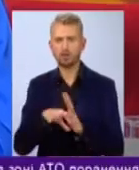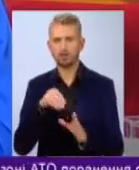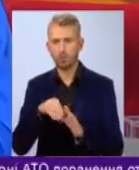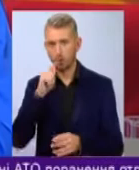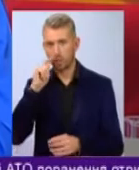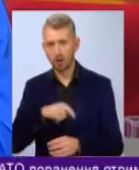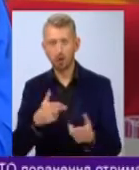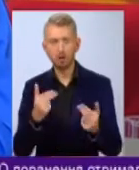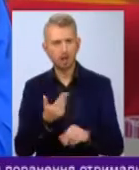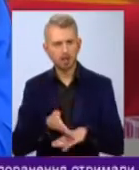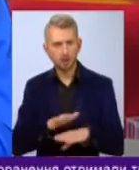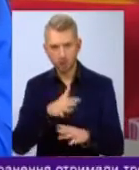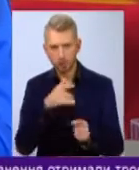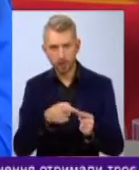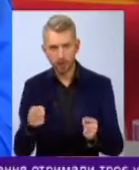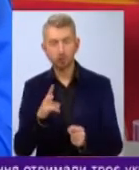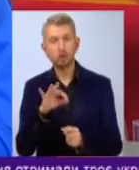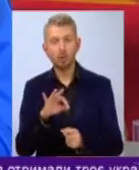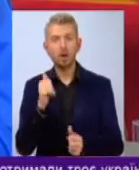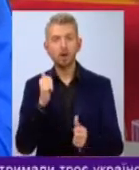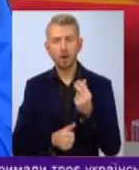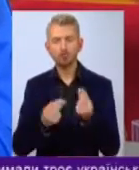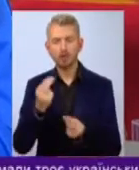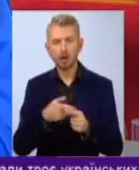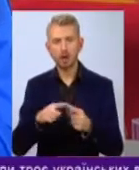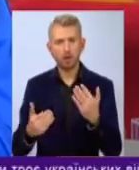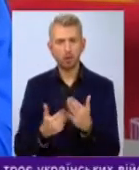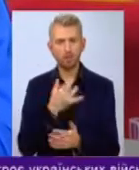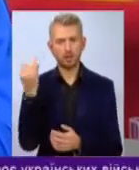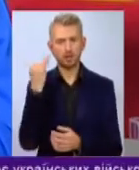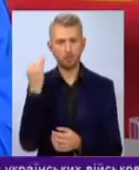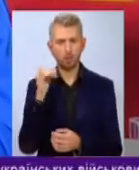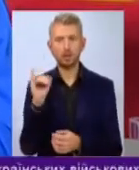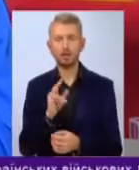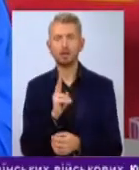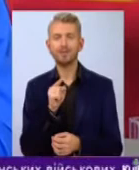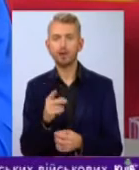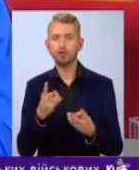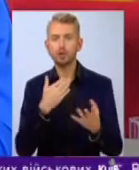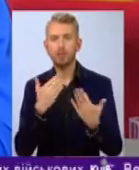Так что да, непростой период, но говорим, что каждая игра – это новая история, и к ней нужно